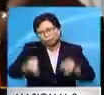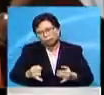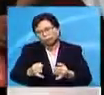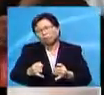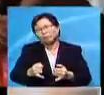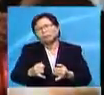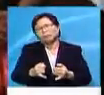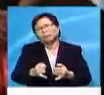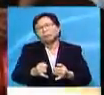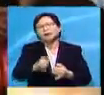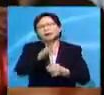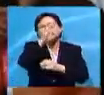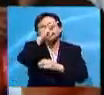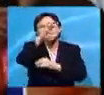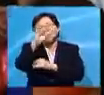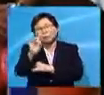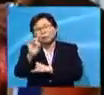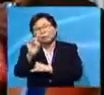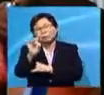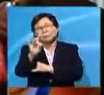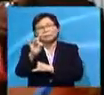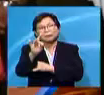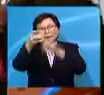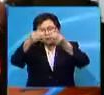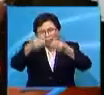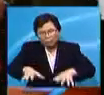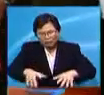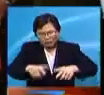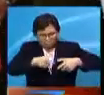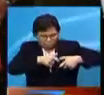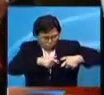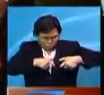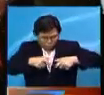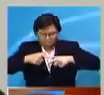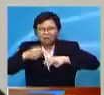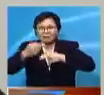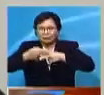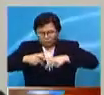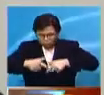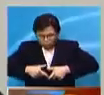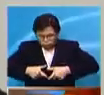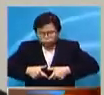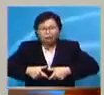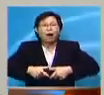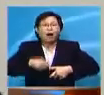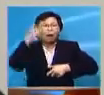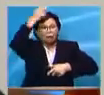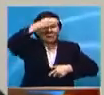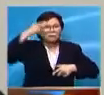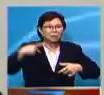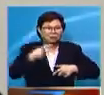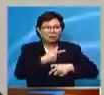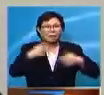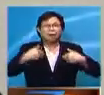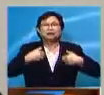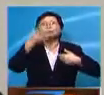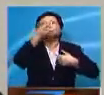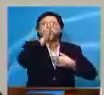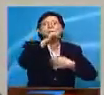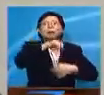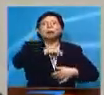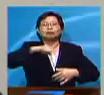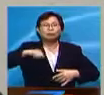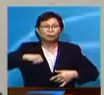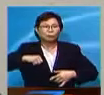tersasar manakala 68 laporan berhubung kehilangan Lencana Haji kita ada 17